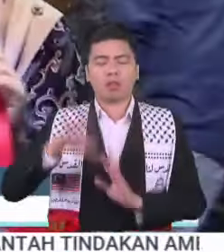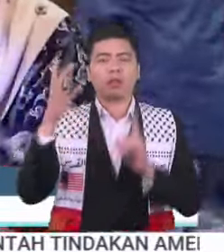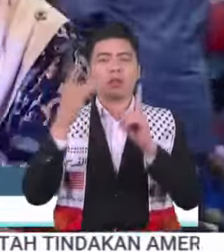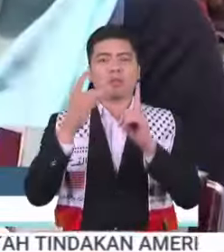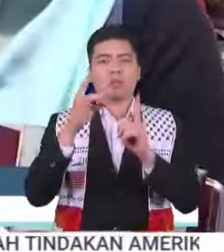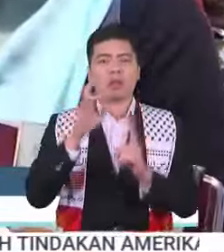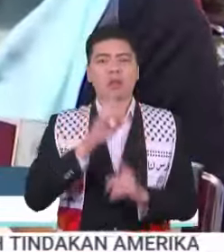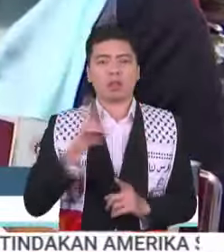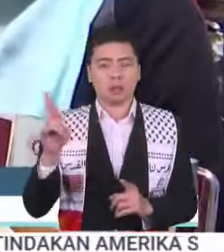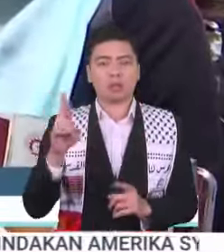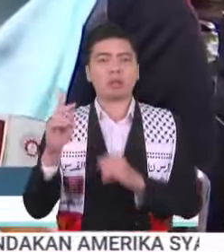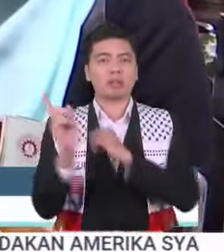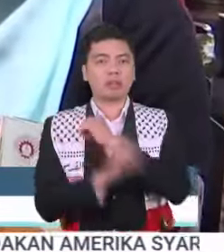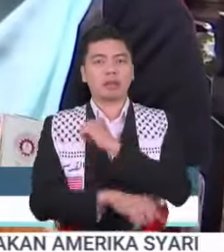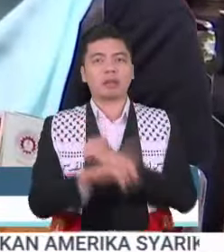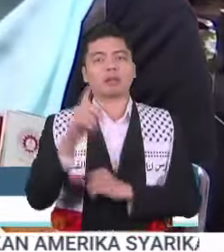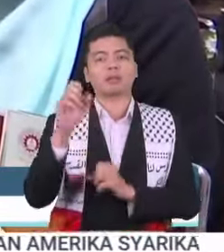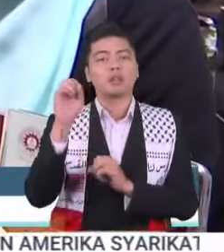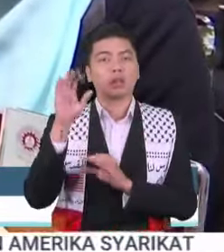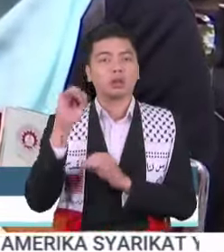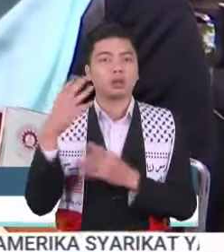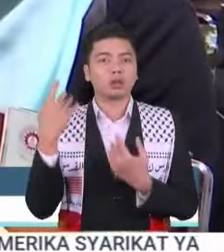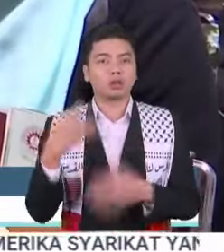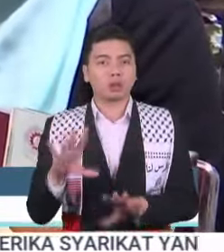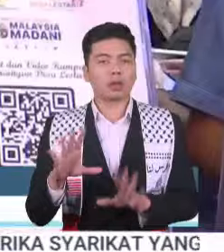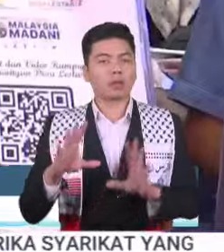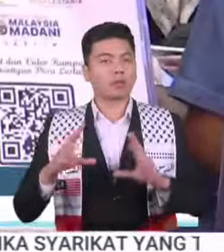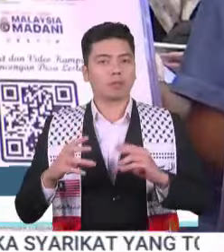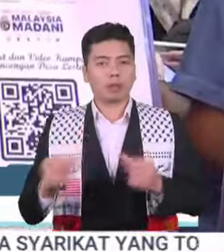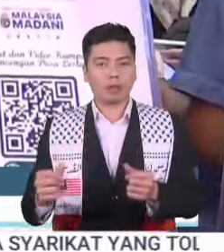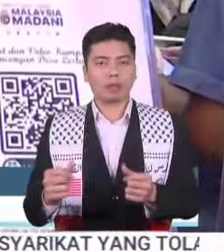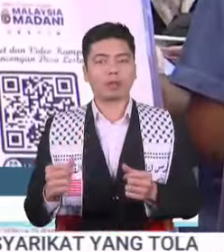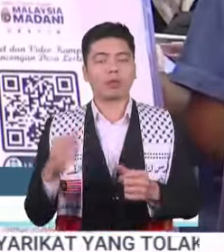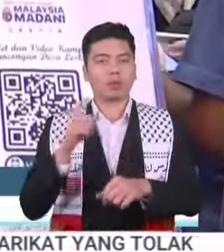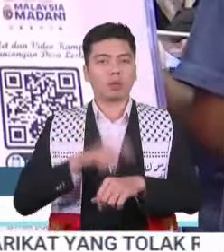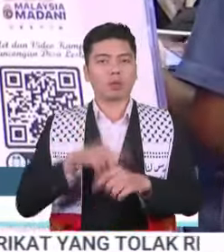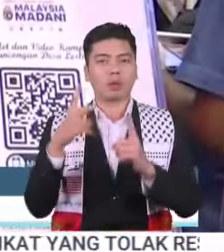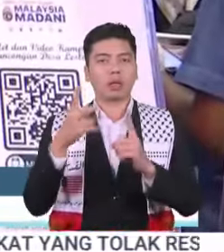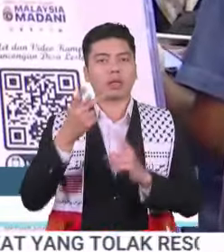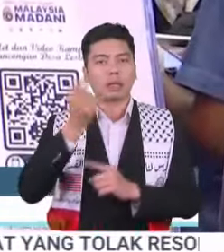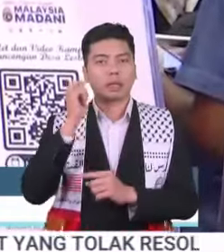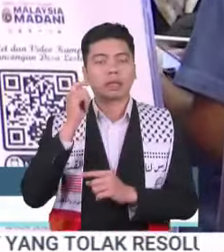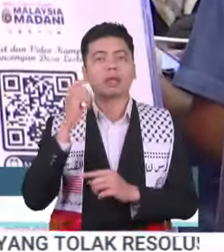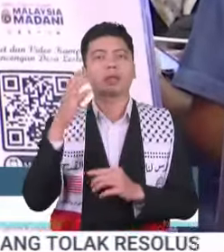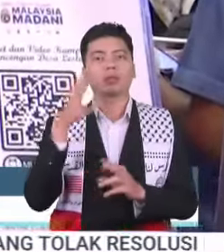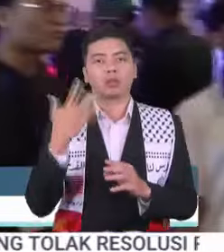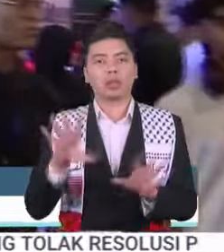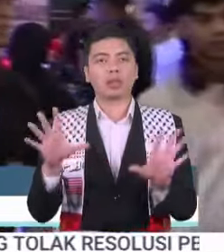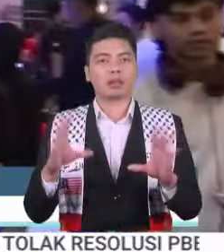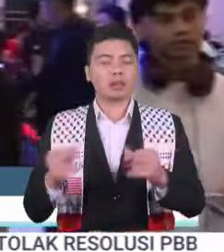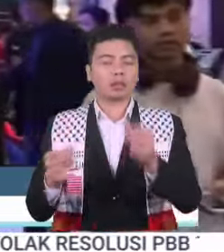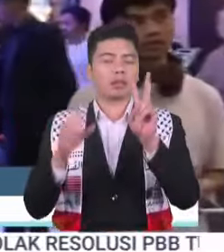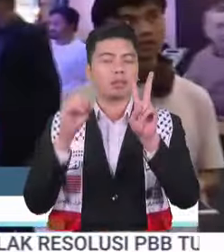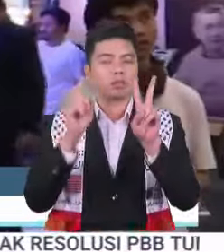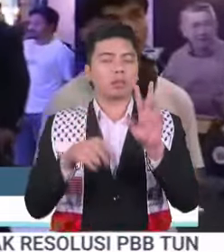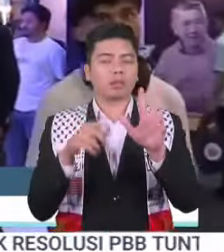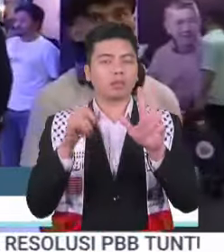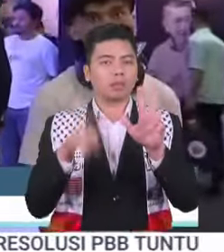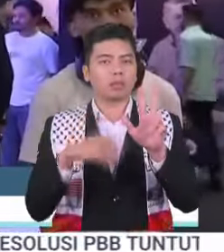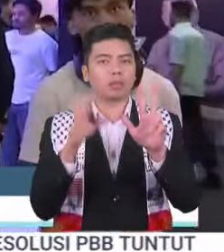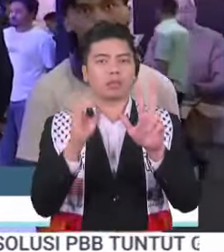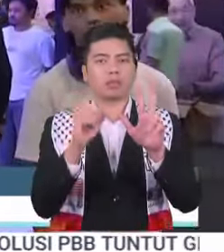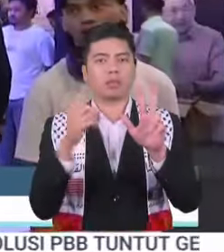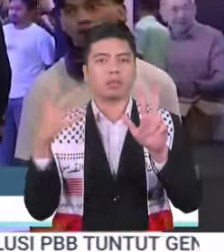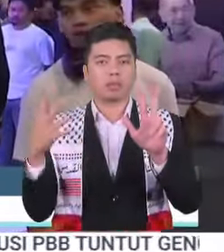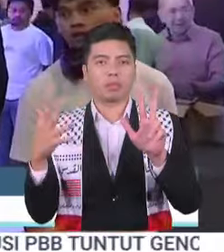saman trafik diselesaikan. Manakala setakat 12 tengah hari tadi, sebanyak 3,015 diselesaikan. Beliau berkata,